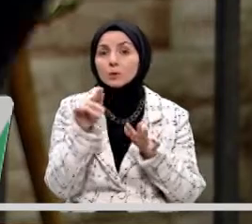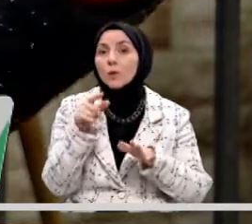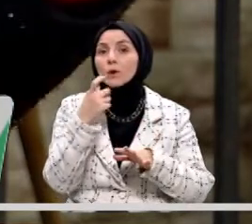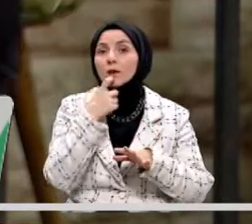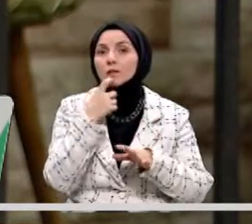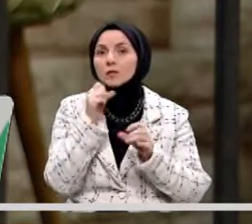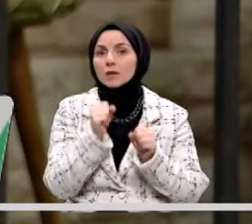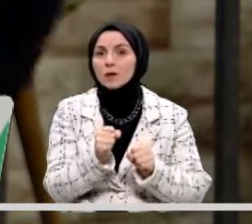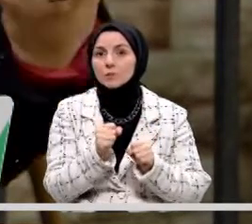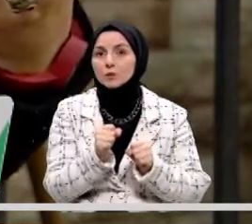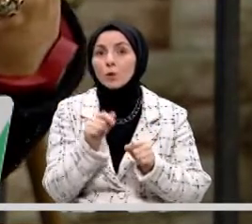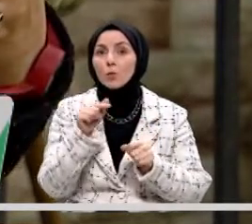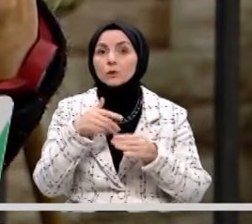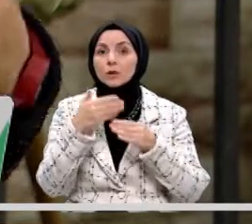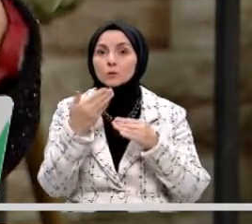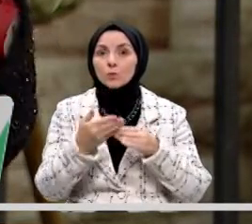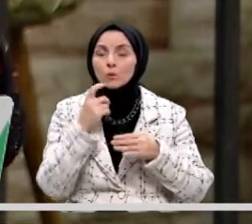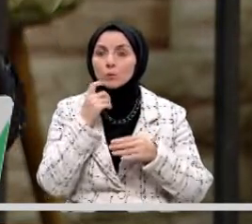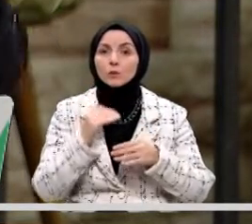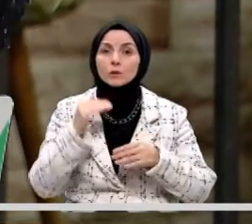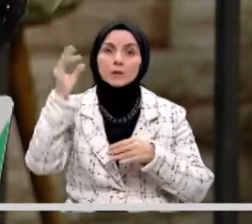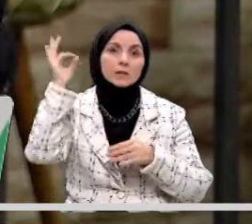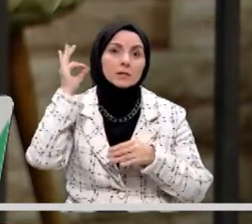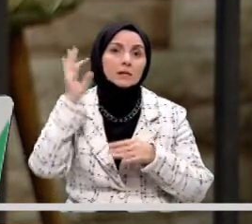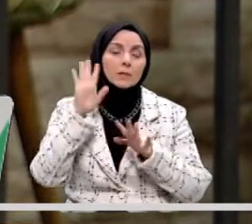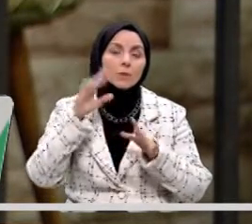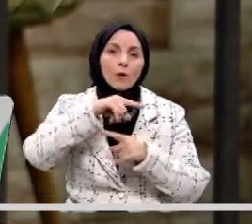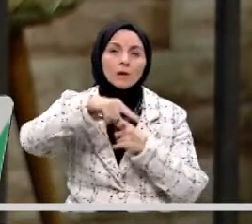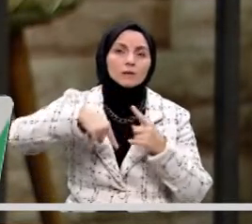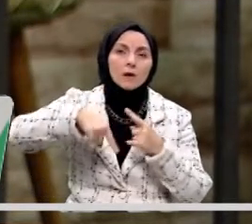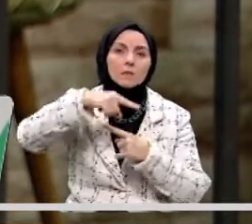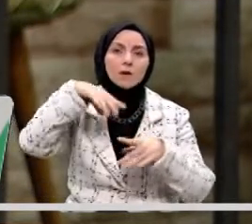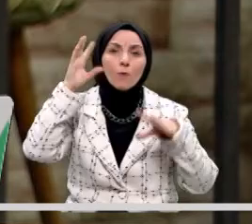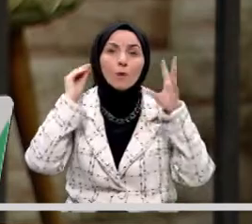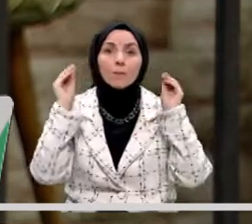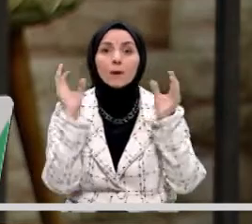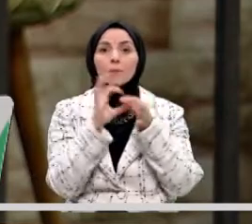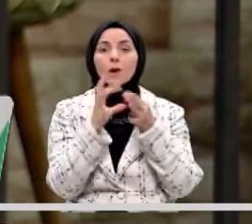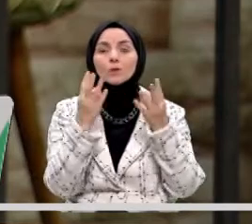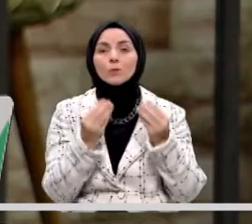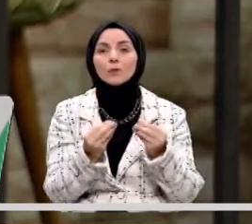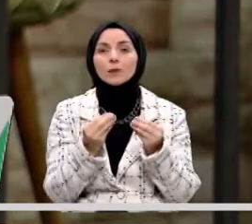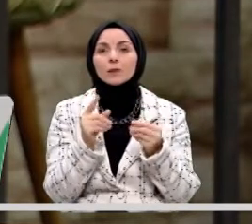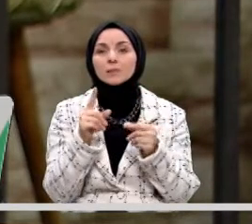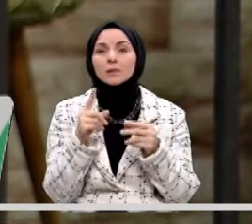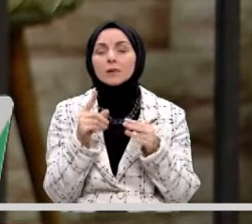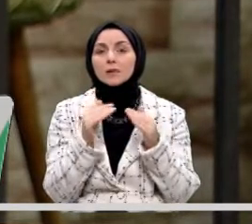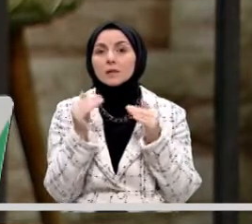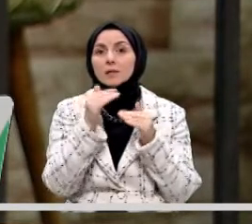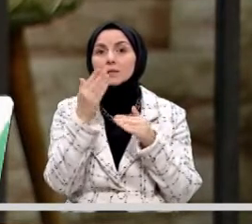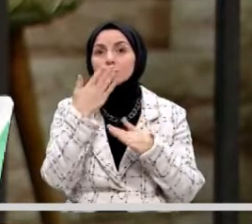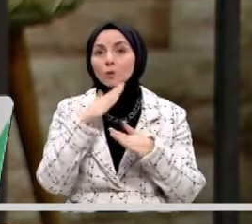büyükleri dinlemiyor etraftan öğrenme ile ilgili bir geri dönüş yok Hani hep Duygu yaşı diyoruz ya Nedir duyguyu yaşı